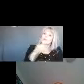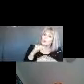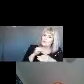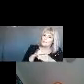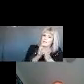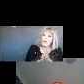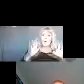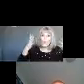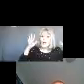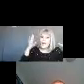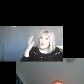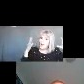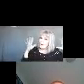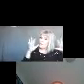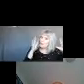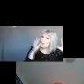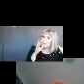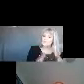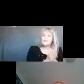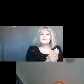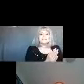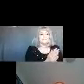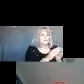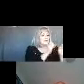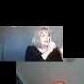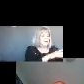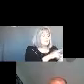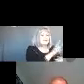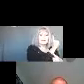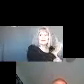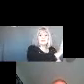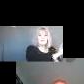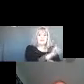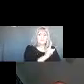Heere het elke dag nog mense bygevoeg. Well